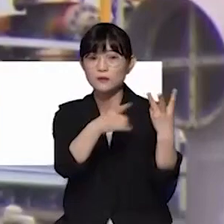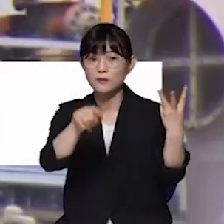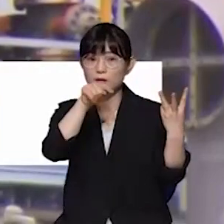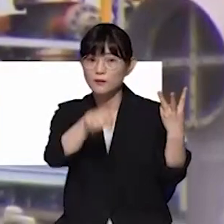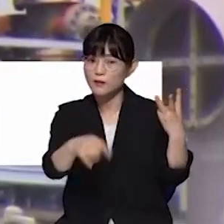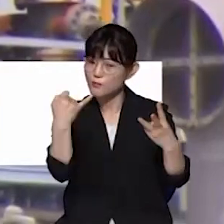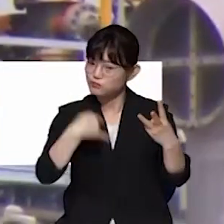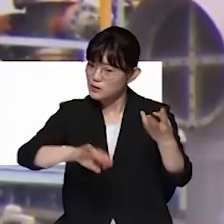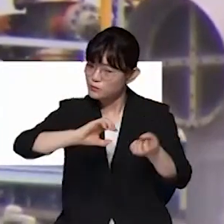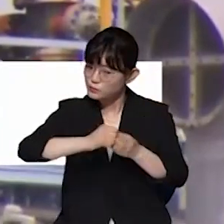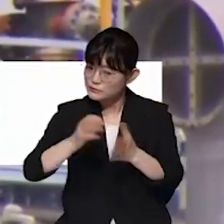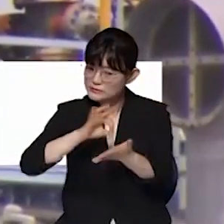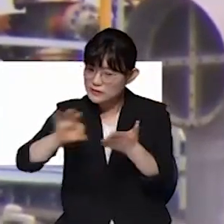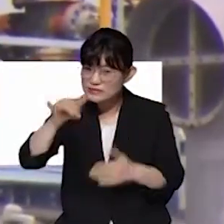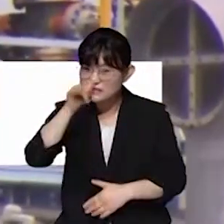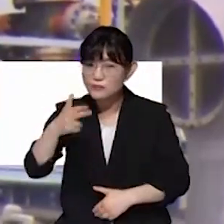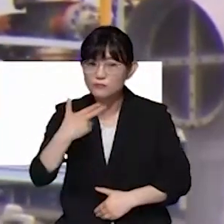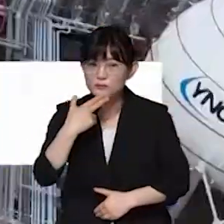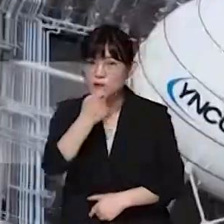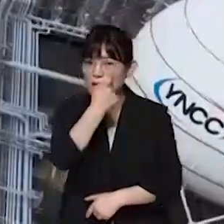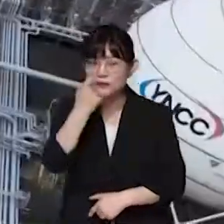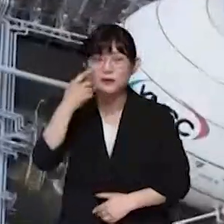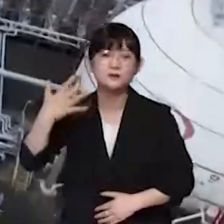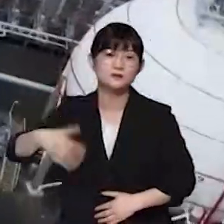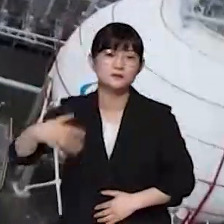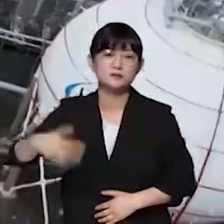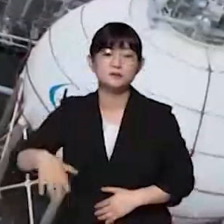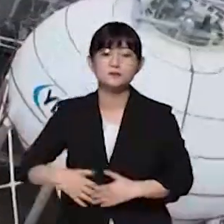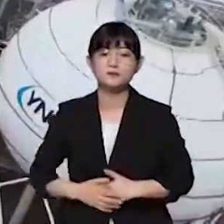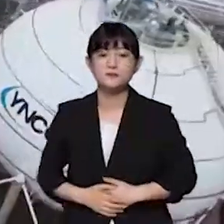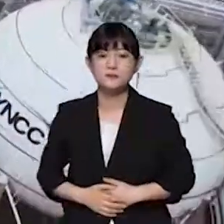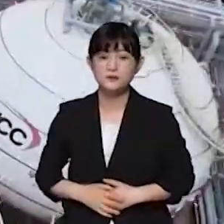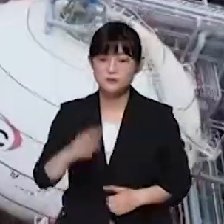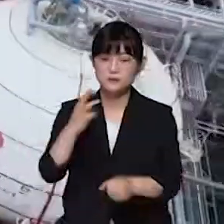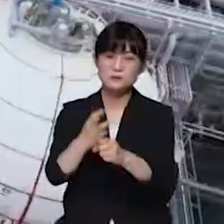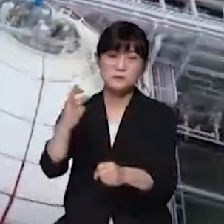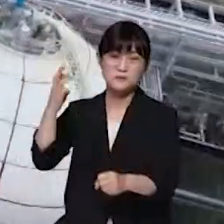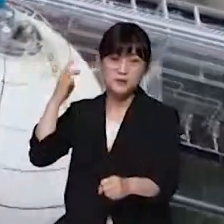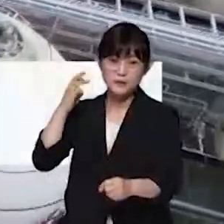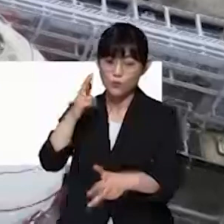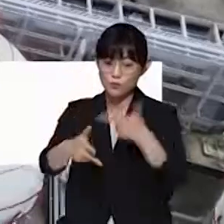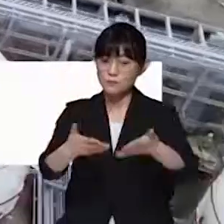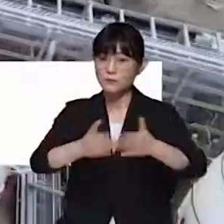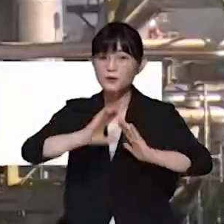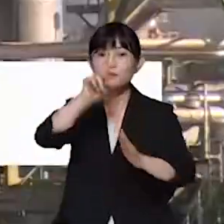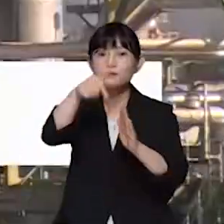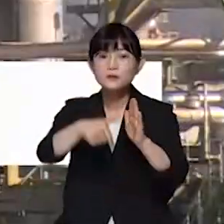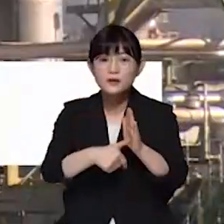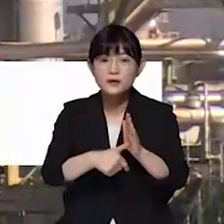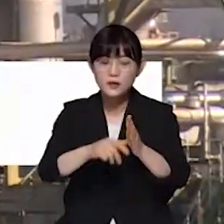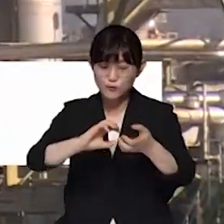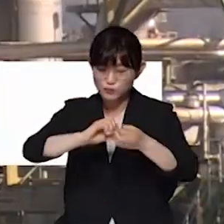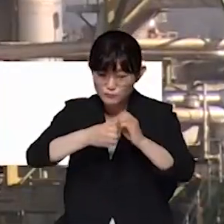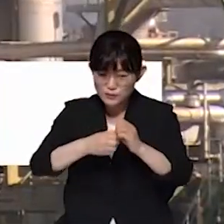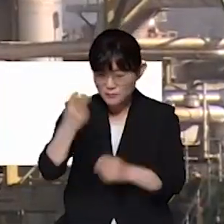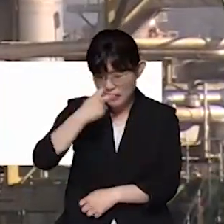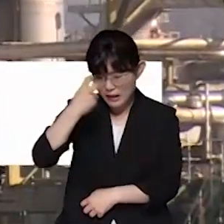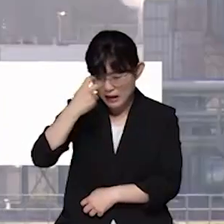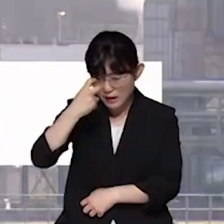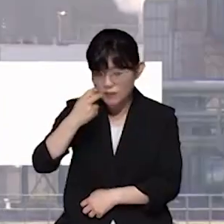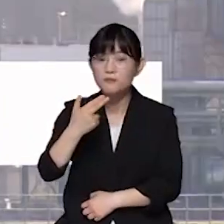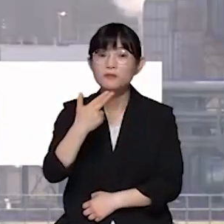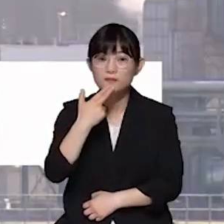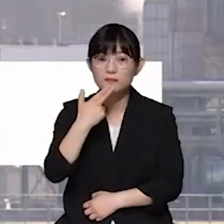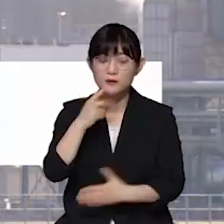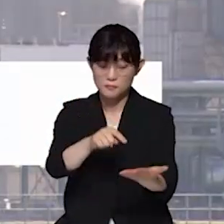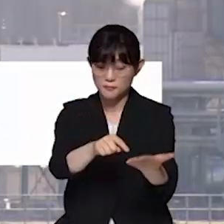부품이 들어갔는지 여부는 확인되지 않고 있습니다. 30년 전 공장을 세울 당시 부품 검수가 제대로 이루어지지 않은